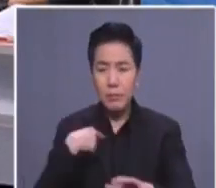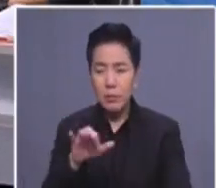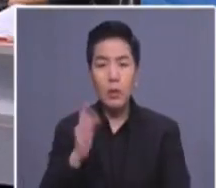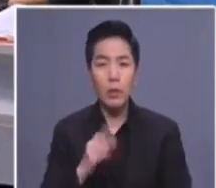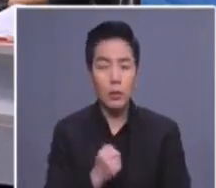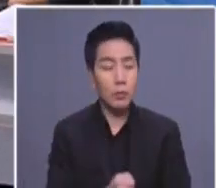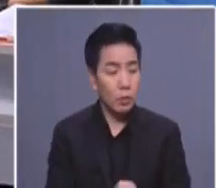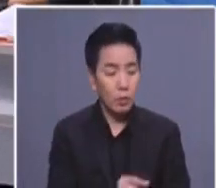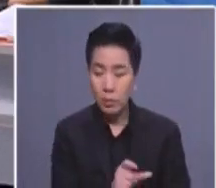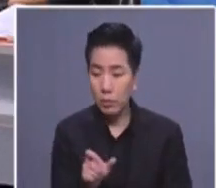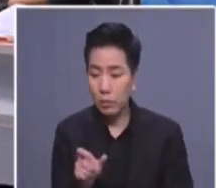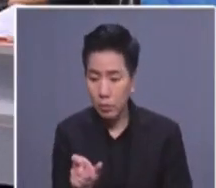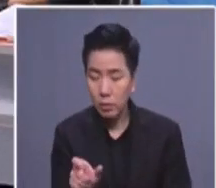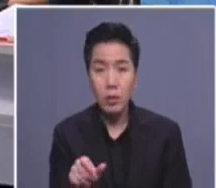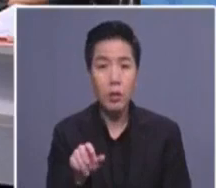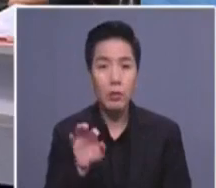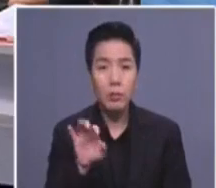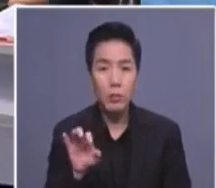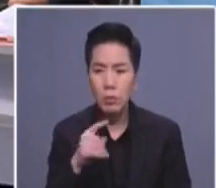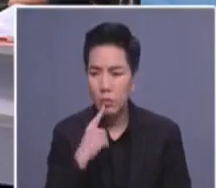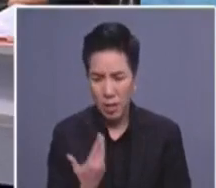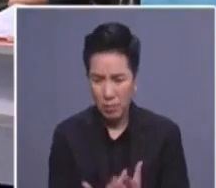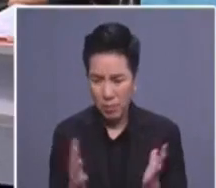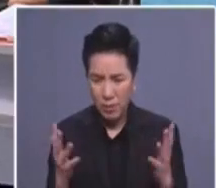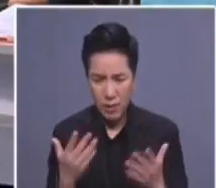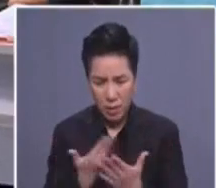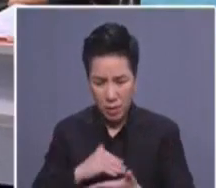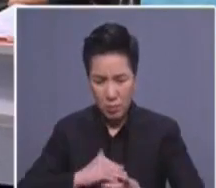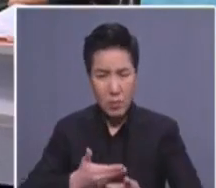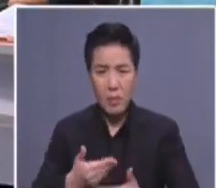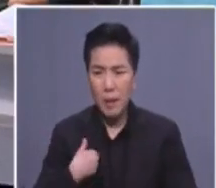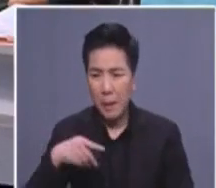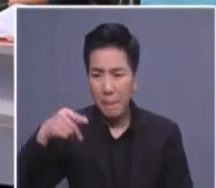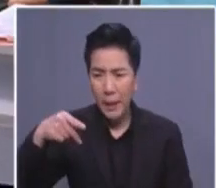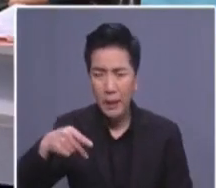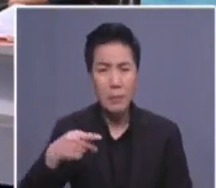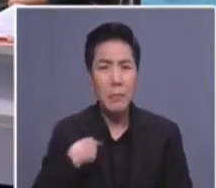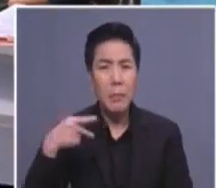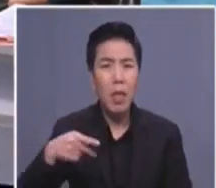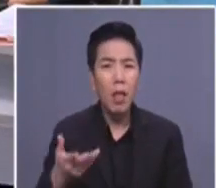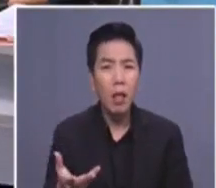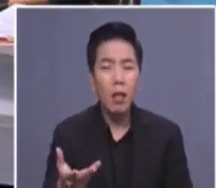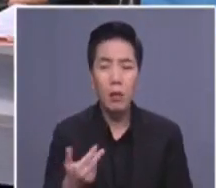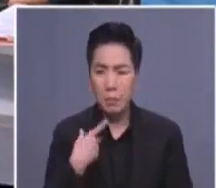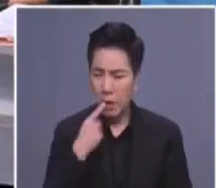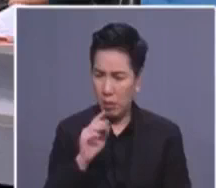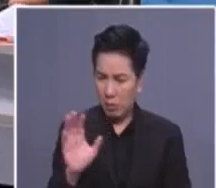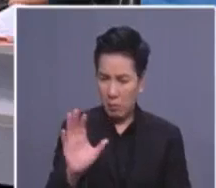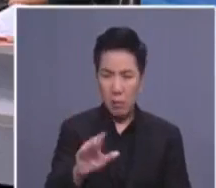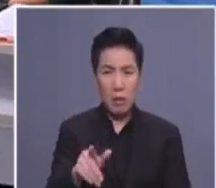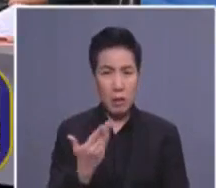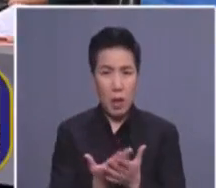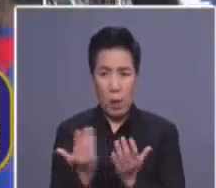เจ้าหน้าที่คนนี้เนี่ยไปกดปรากฏว่ากลับมาบอกคุณป้าว่าไม่มีเงินบัญชีคุณป้ามามีแค่พันเดียวเองมีพันนิดๆเองนะฮะคุณป้าบอกเอ้ยเป็นไปได้ไ